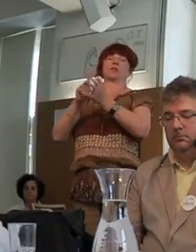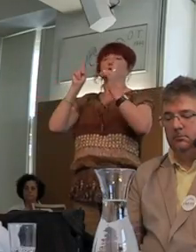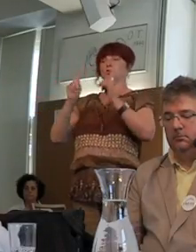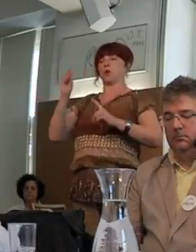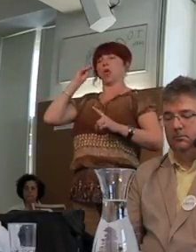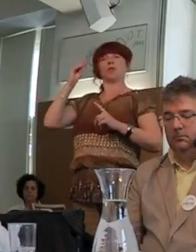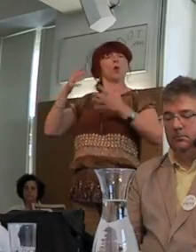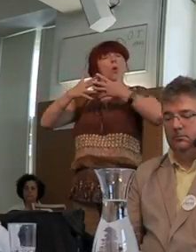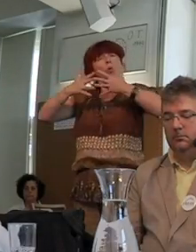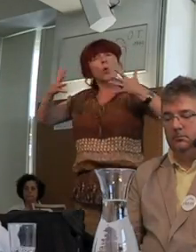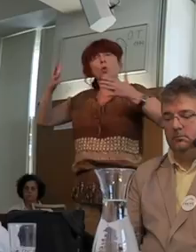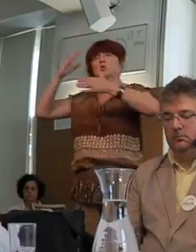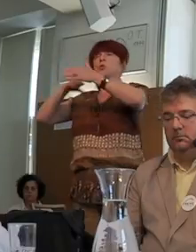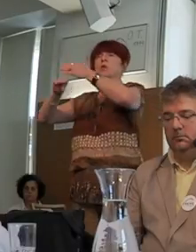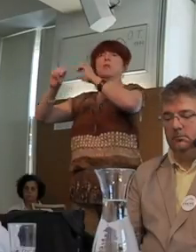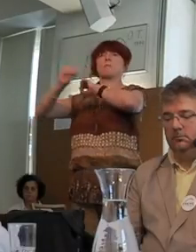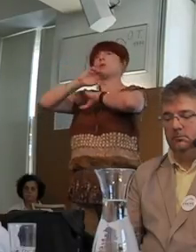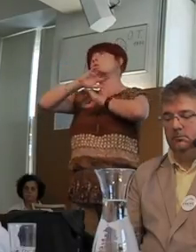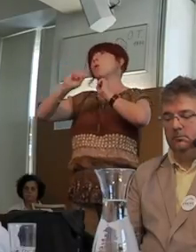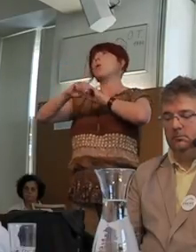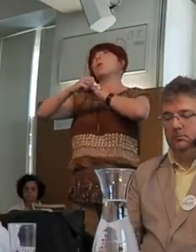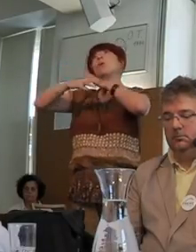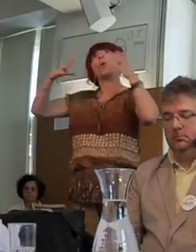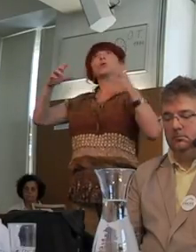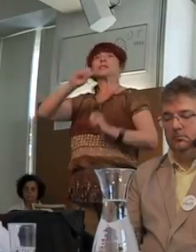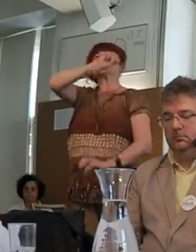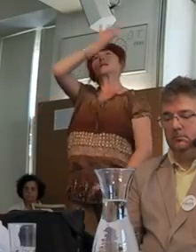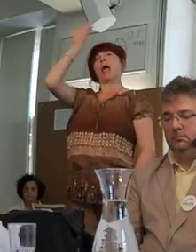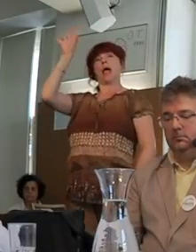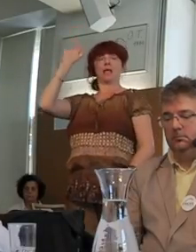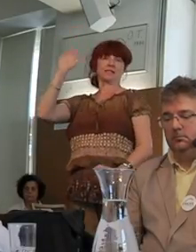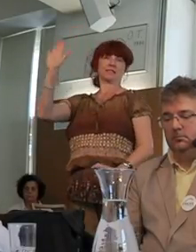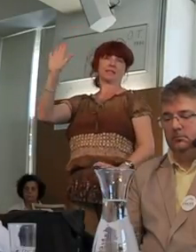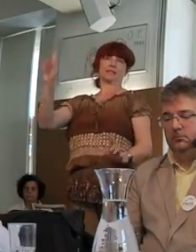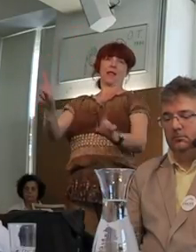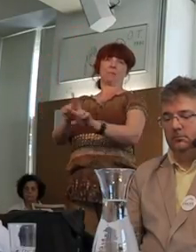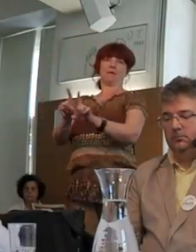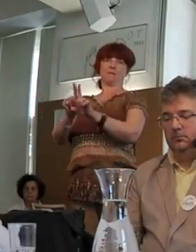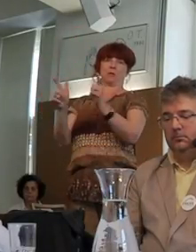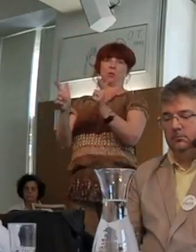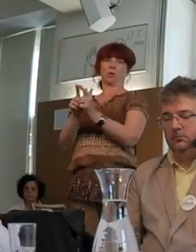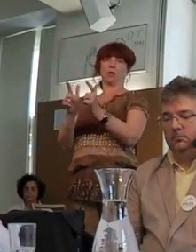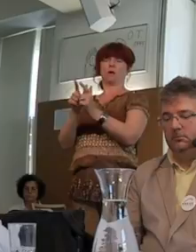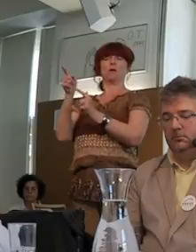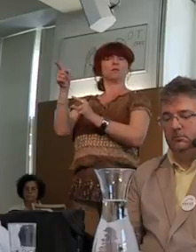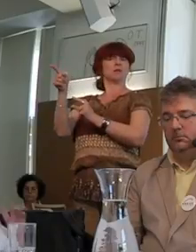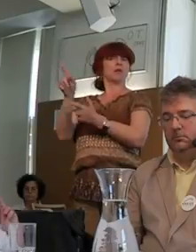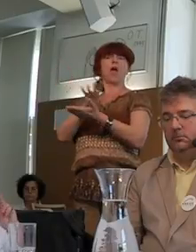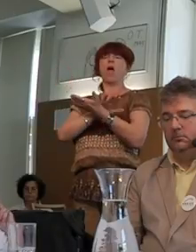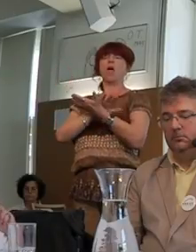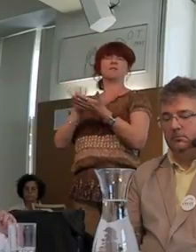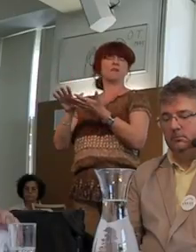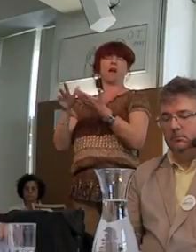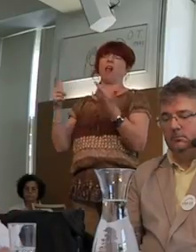großen Unternehmen, die großen Stars verwenden. Weil es ist ja die einfachste und leichteste Möglichkeit,